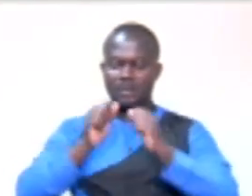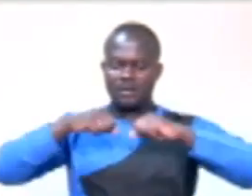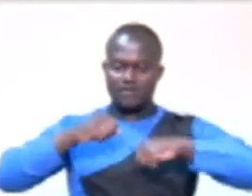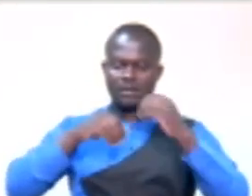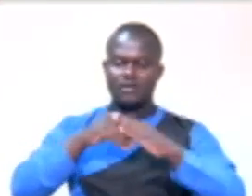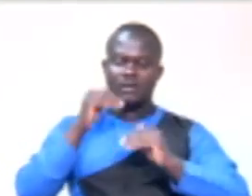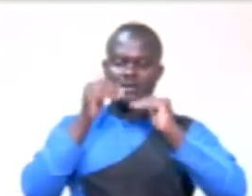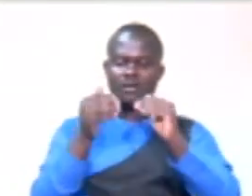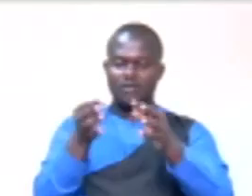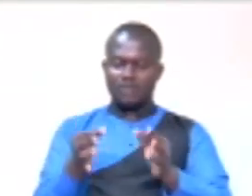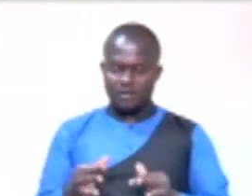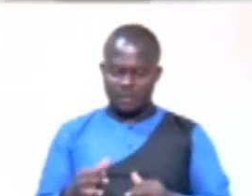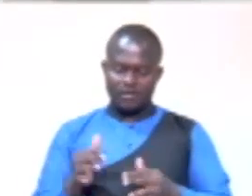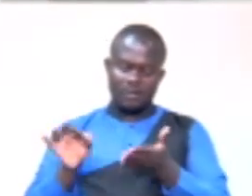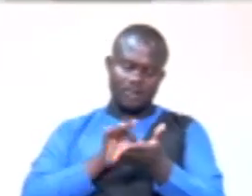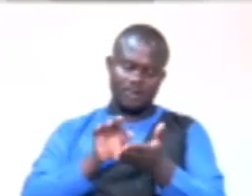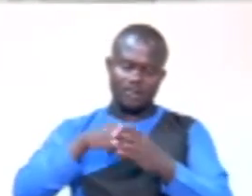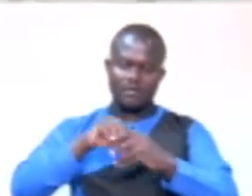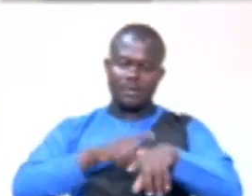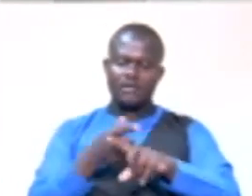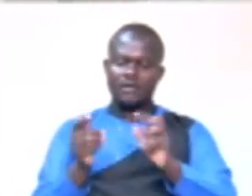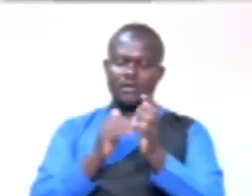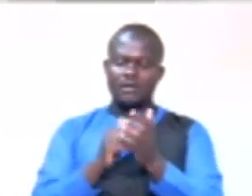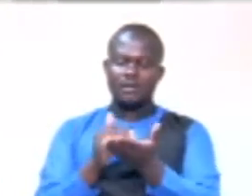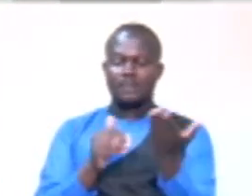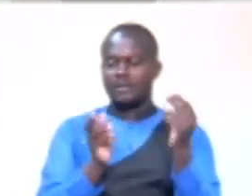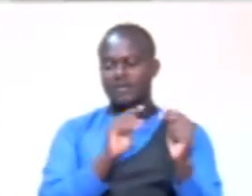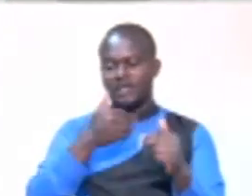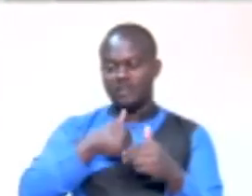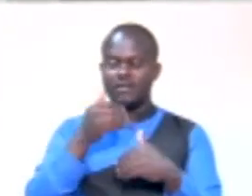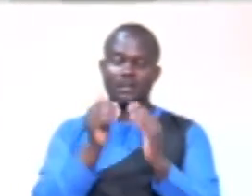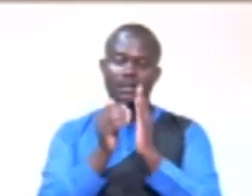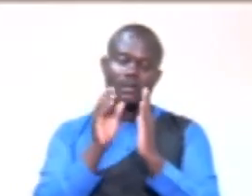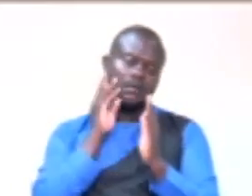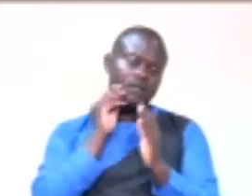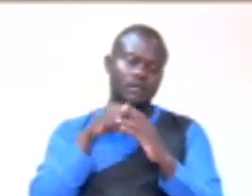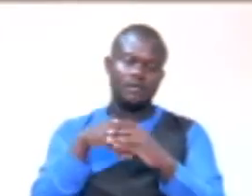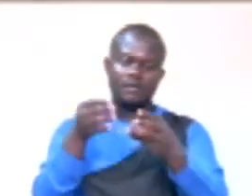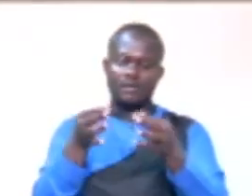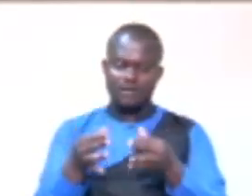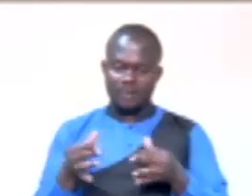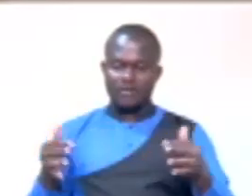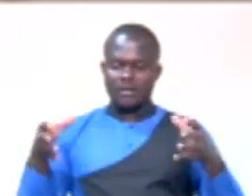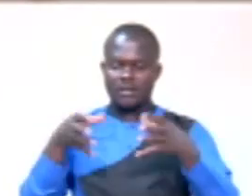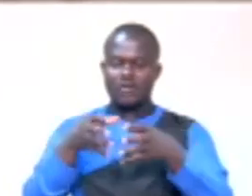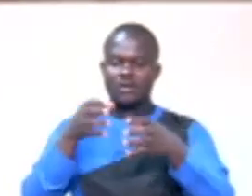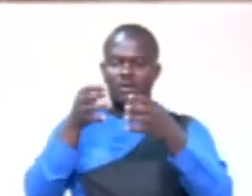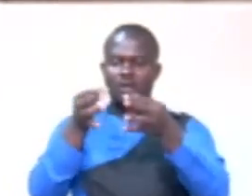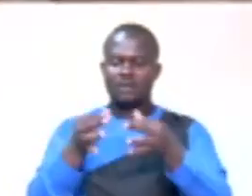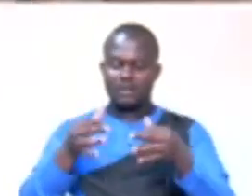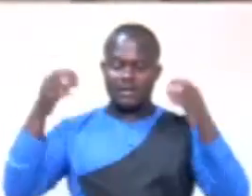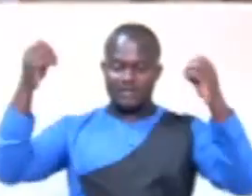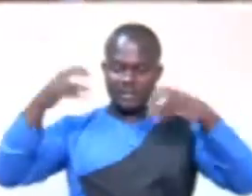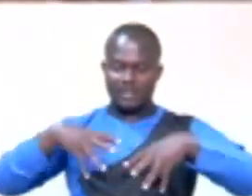mu rwego rw'imari akaba asinywe mu gihe n'ubundi iki gihugu gisanganywe ubunararibonye mu by'imari. Ihuriro ry'imari mpuzamahanga rya